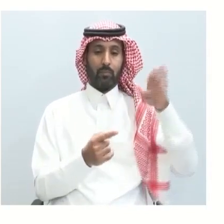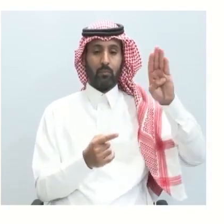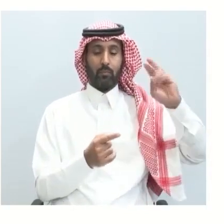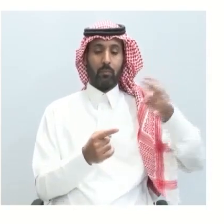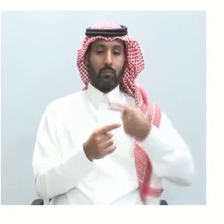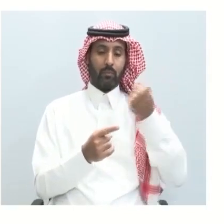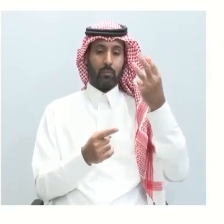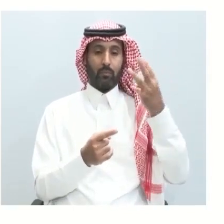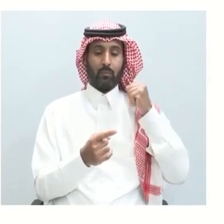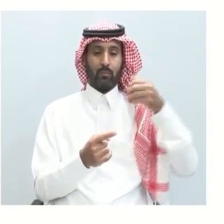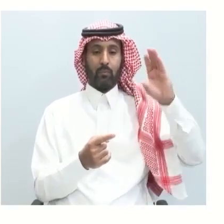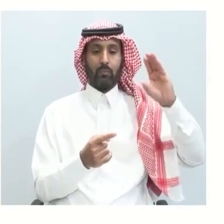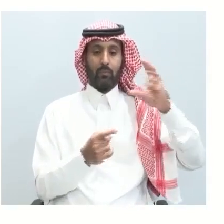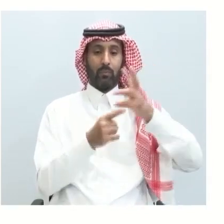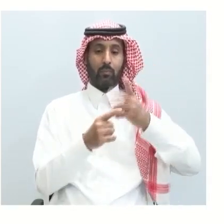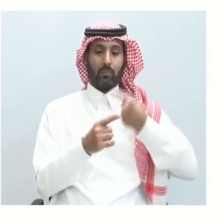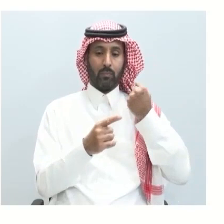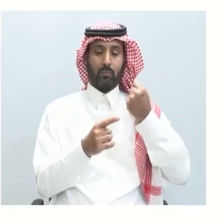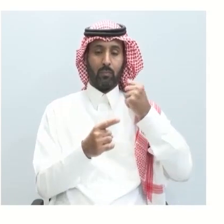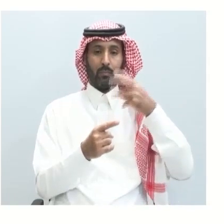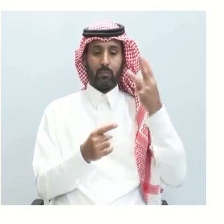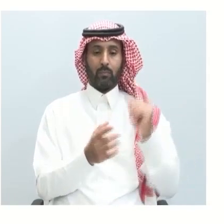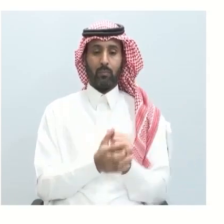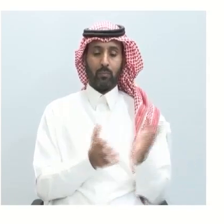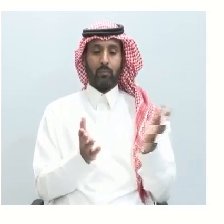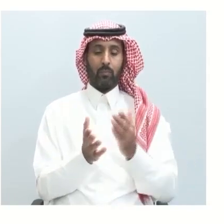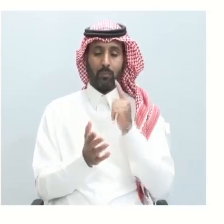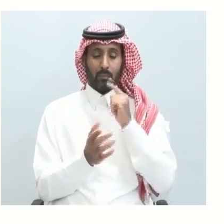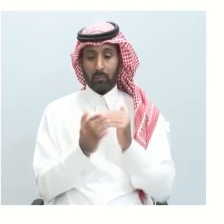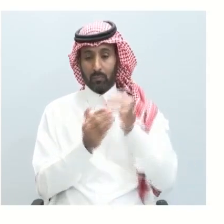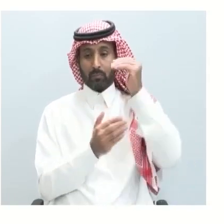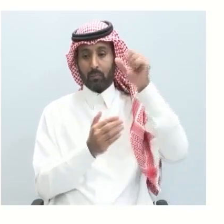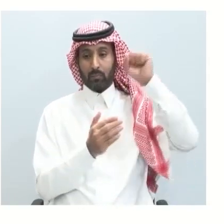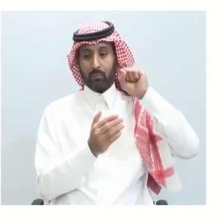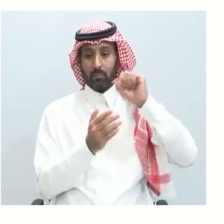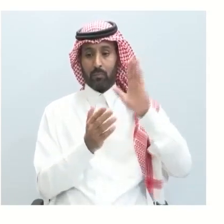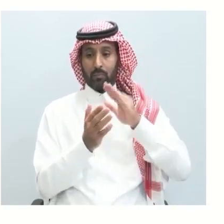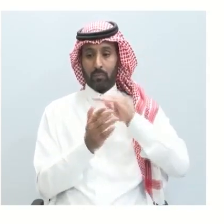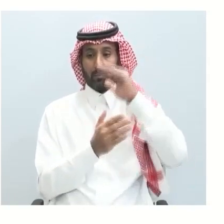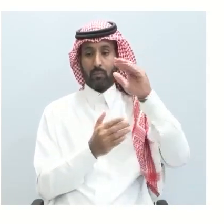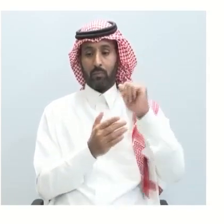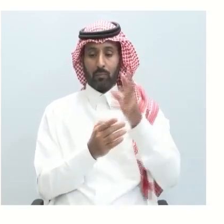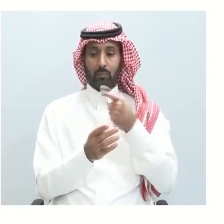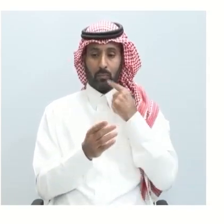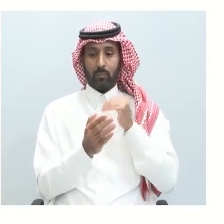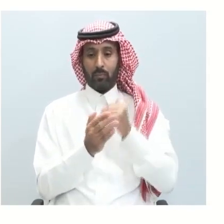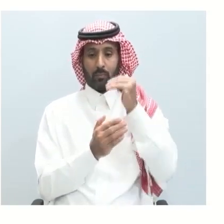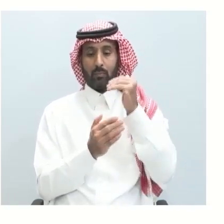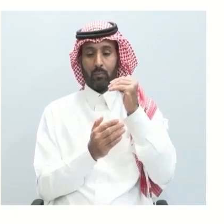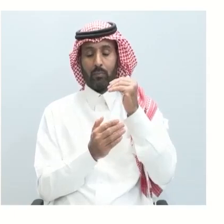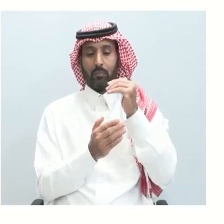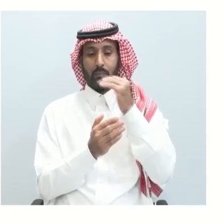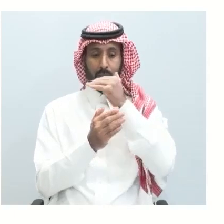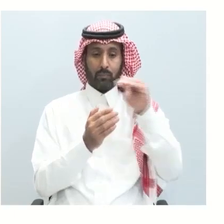3 والسي تساوي اثنين فلاحظ هنا رفعت هذه هي المواد الناتجه في